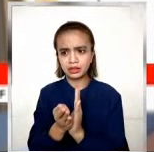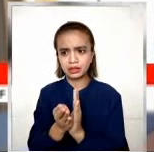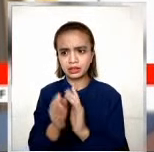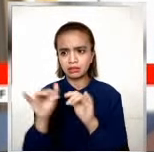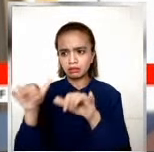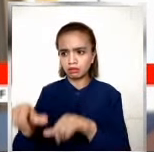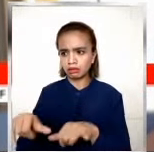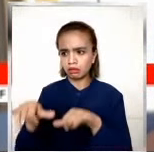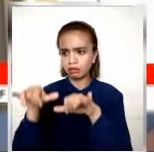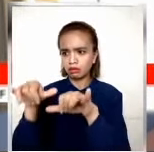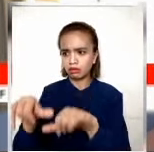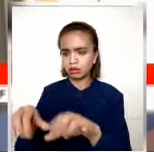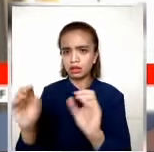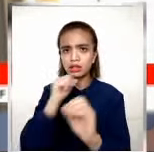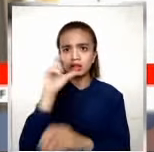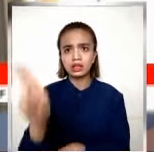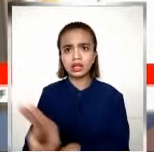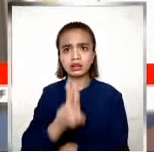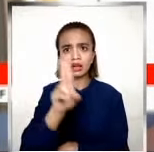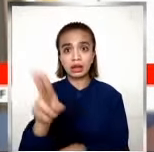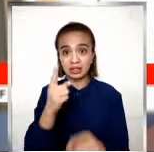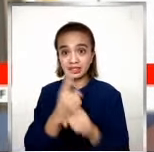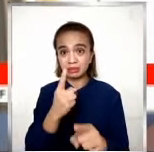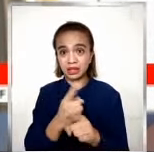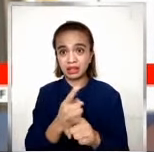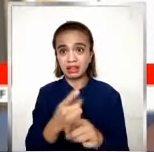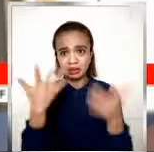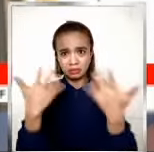Mr. Chairman, di ba we were discussing kung paano nga